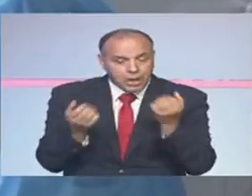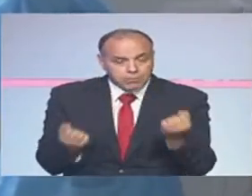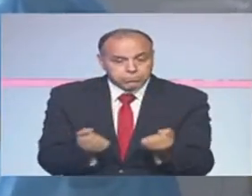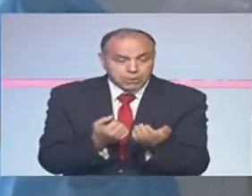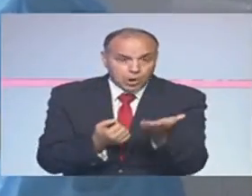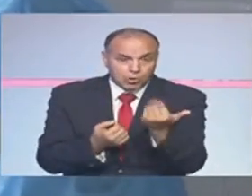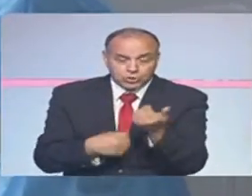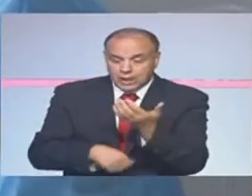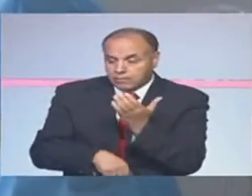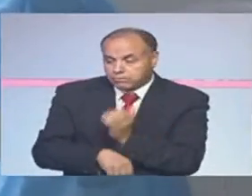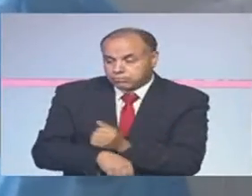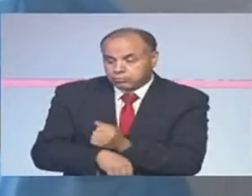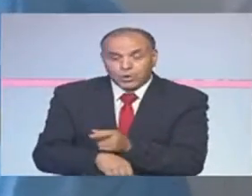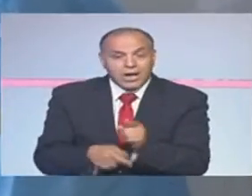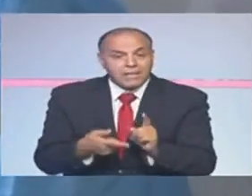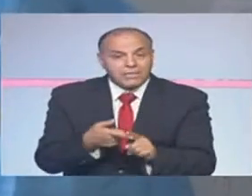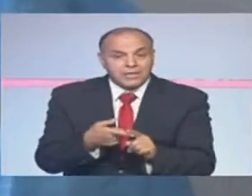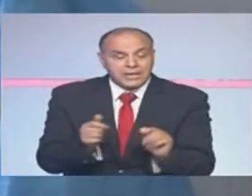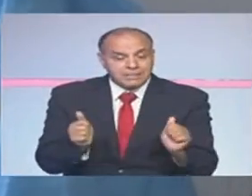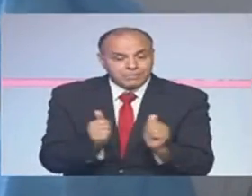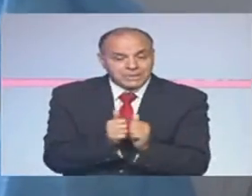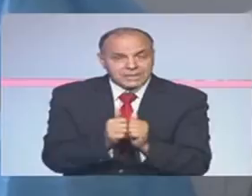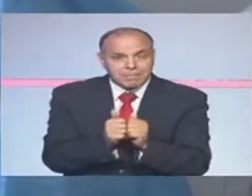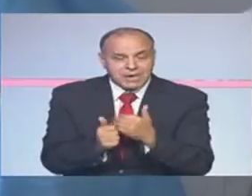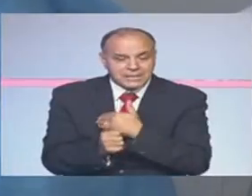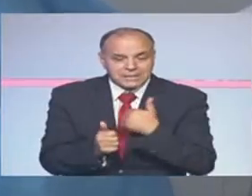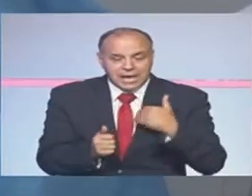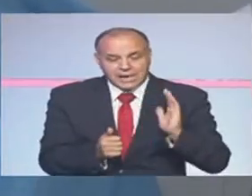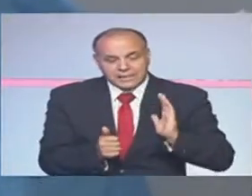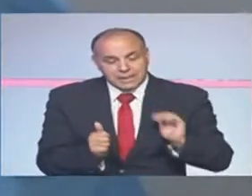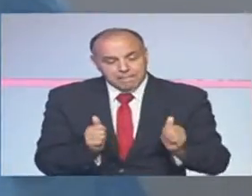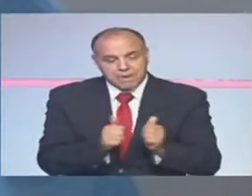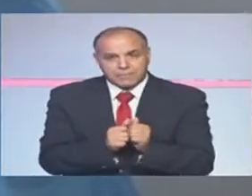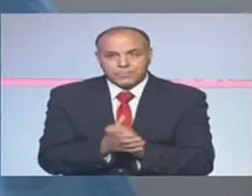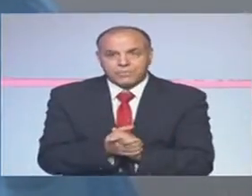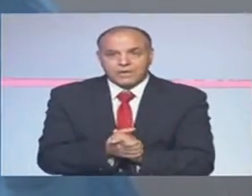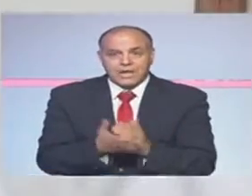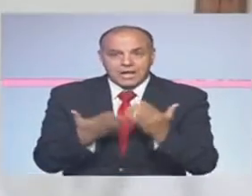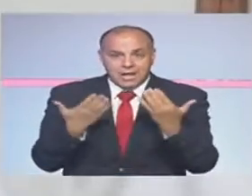تلقيح ميدانيه بالتنسيق مع الصحه العسكريه